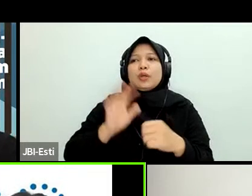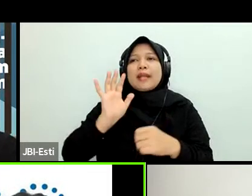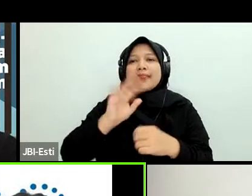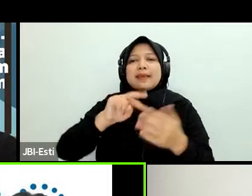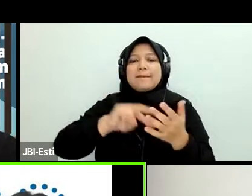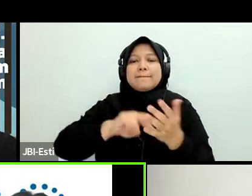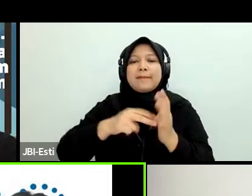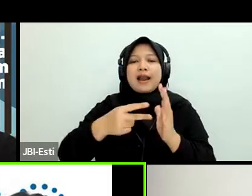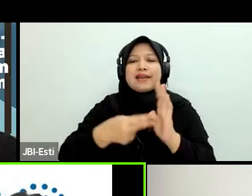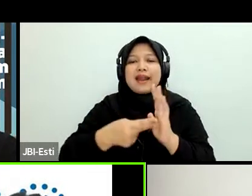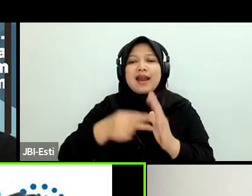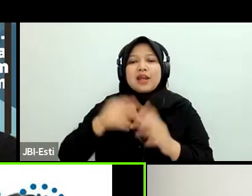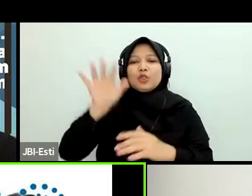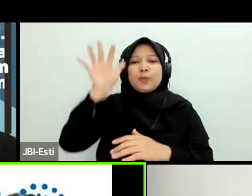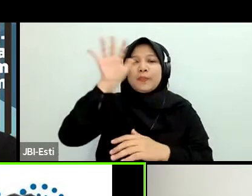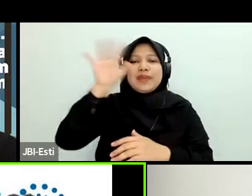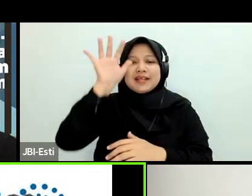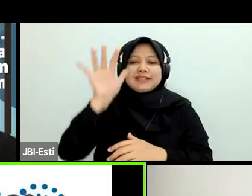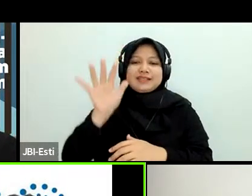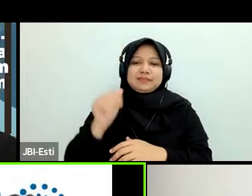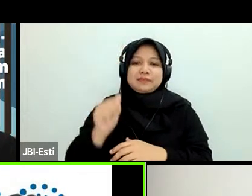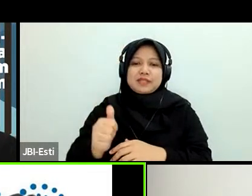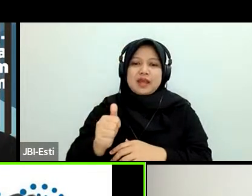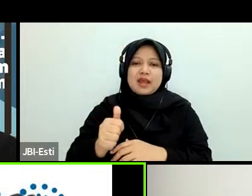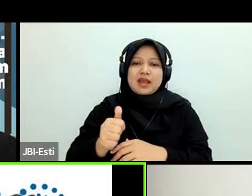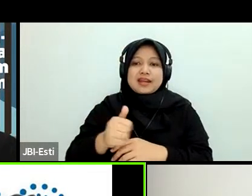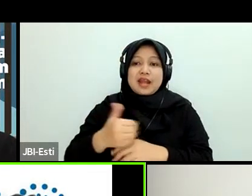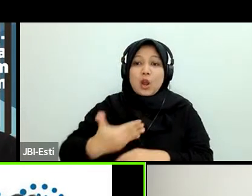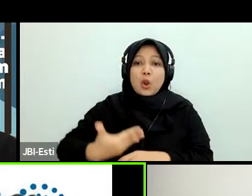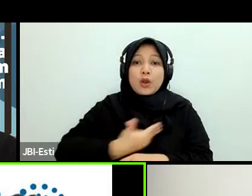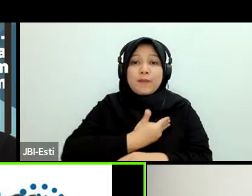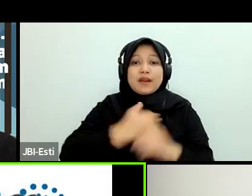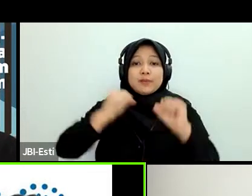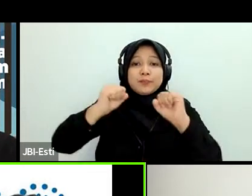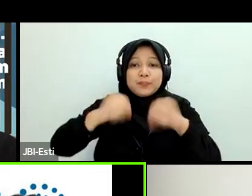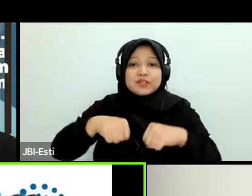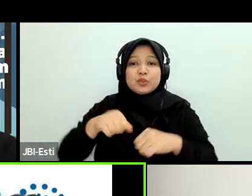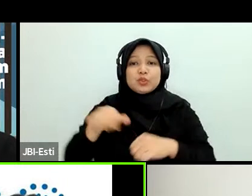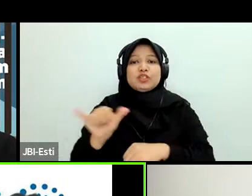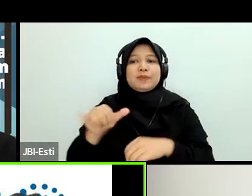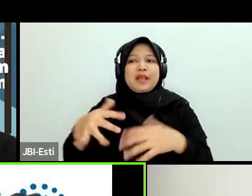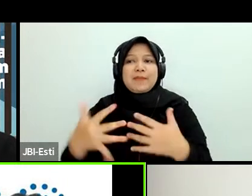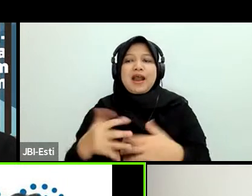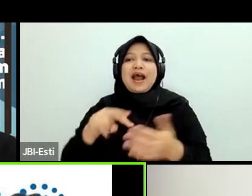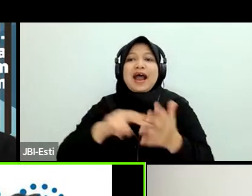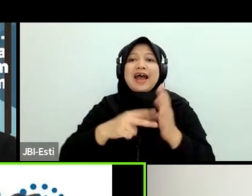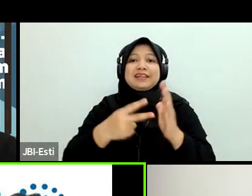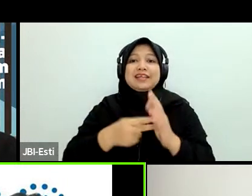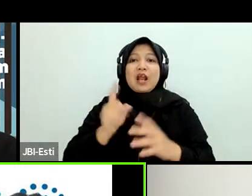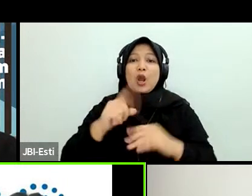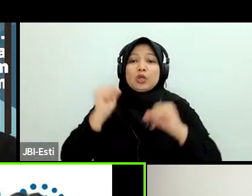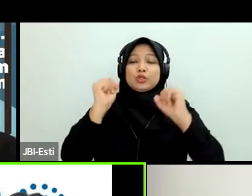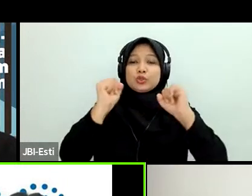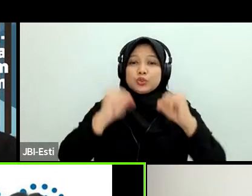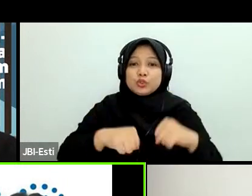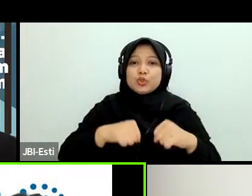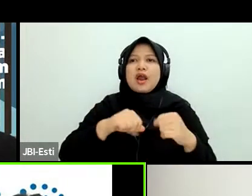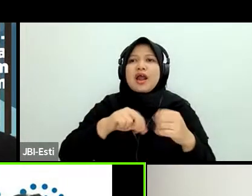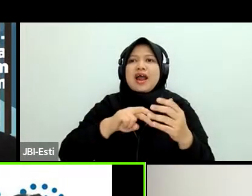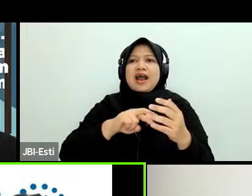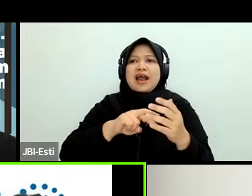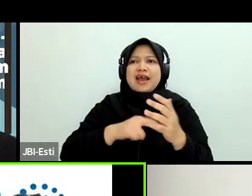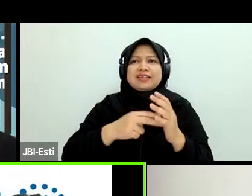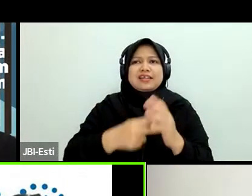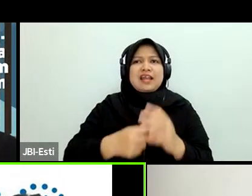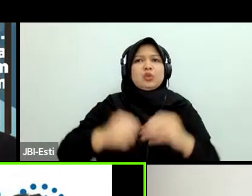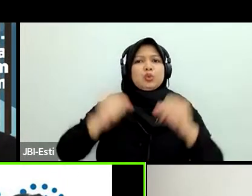sejauh mana sih pastikan korban itu karena persetujuan itu kan artinya setuju sepakat membenarkan setuju Hai